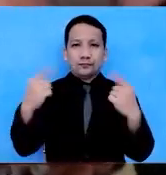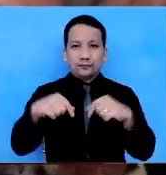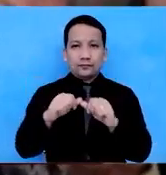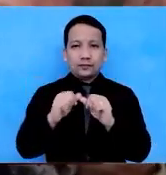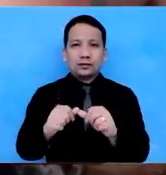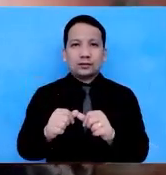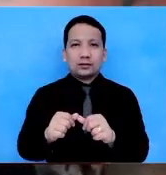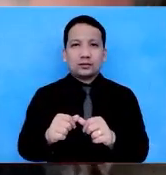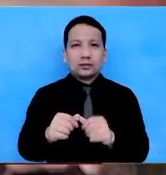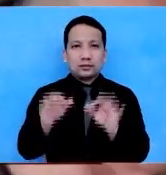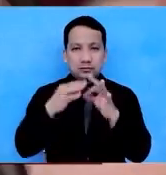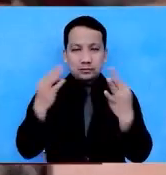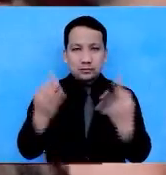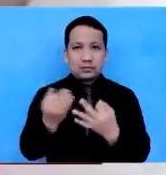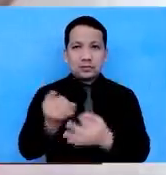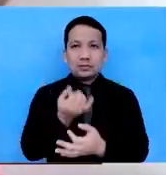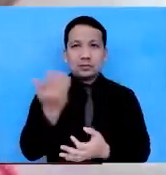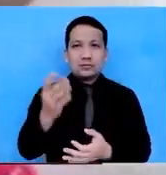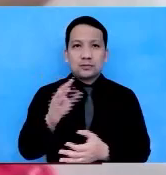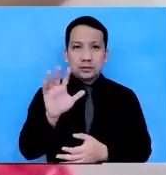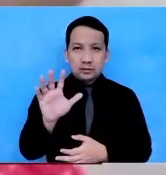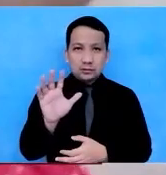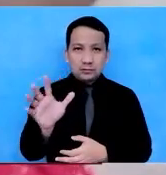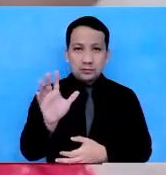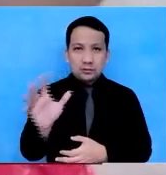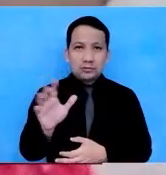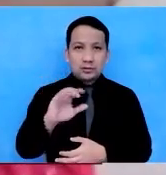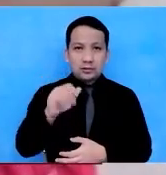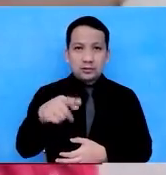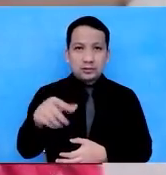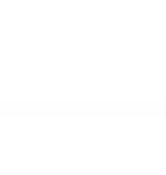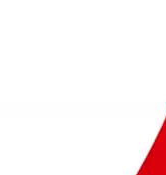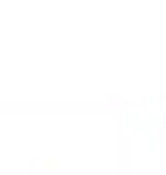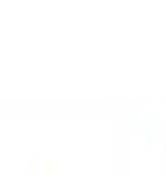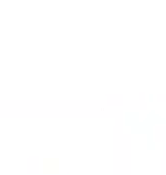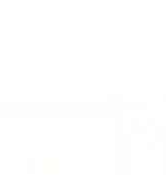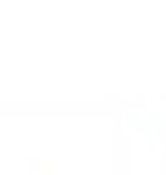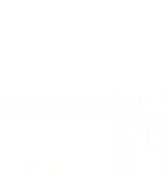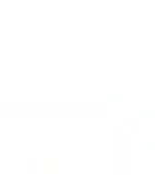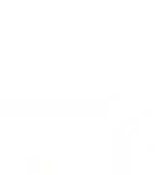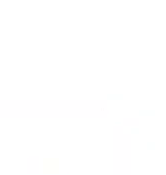sa birthday party ang kanilang mga kaanak at ang 50 nilang apo at apo sa tuhod.